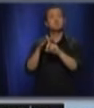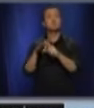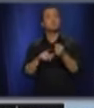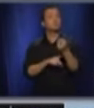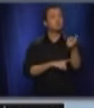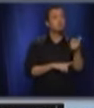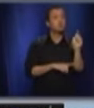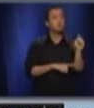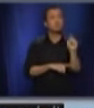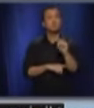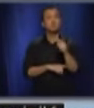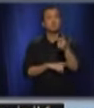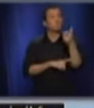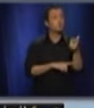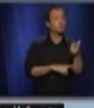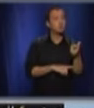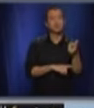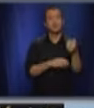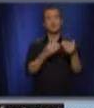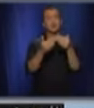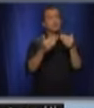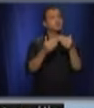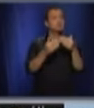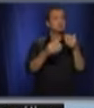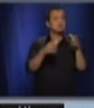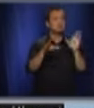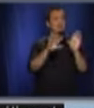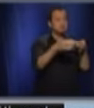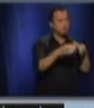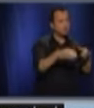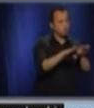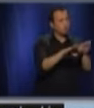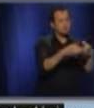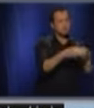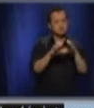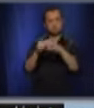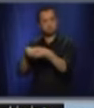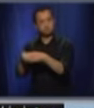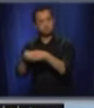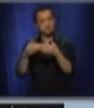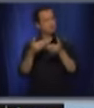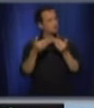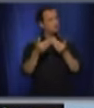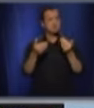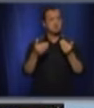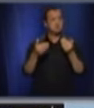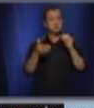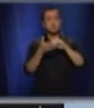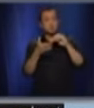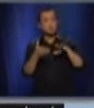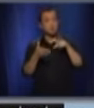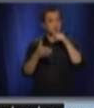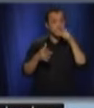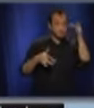les éclosions sont assez petites et la santé publique permet